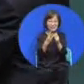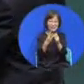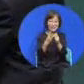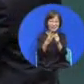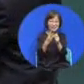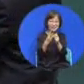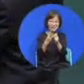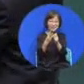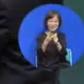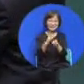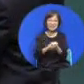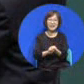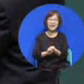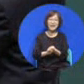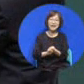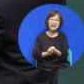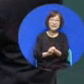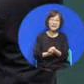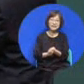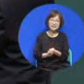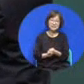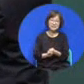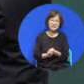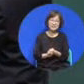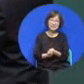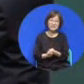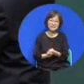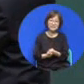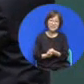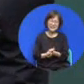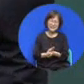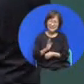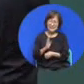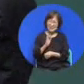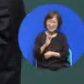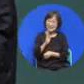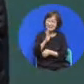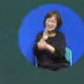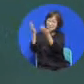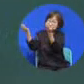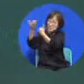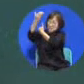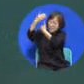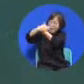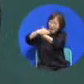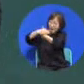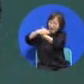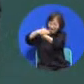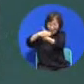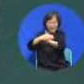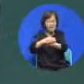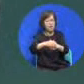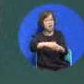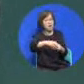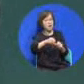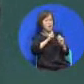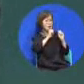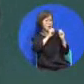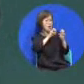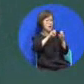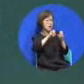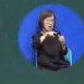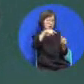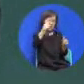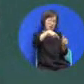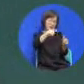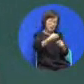generations, what must we do? 참된 사명을 전달하는 겁니다. We relay this true mission. 참 복음을 전달하는